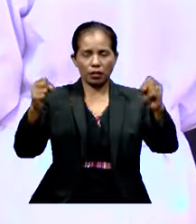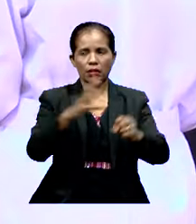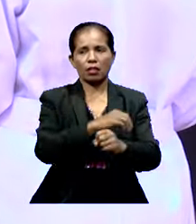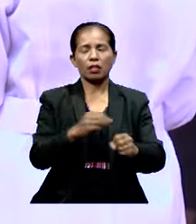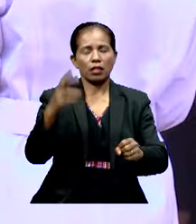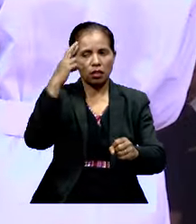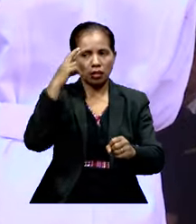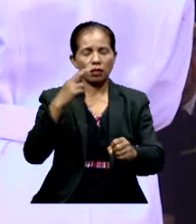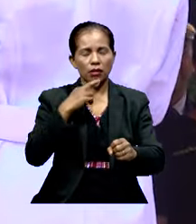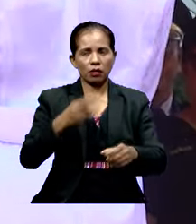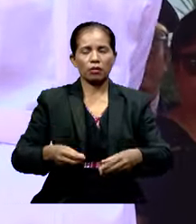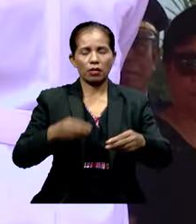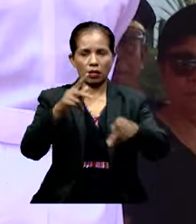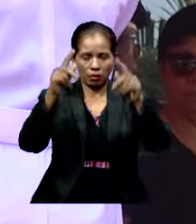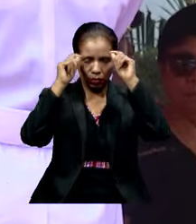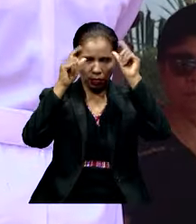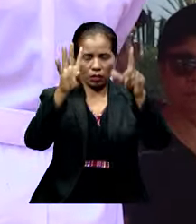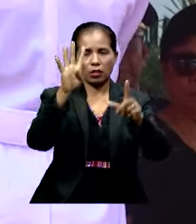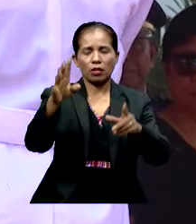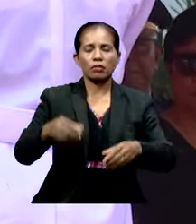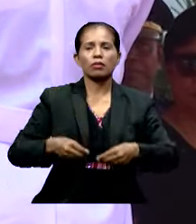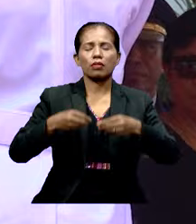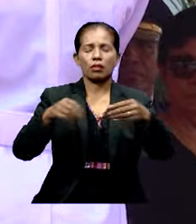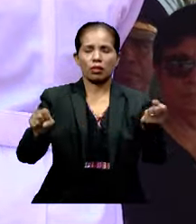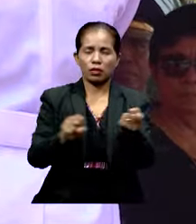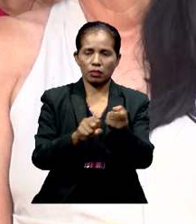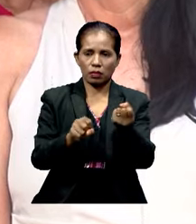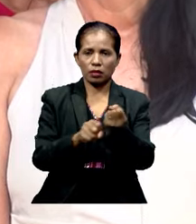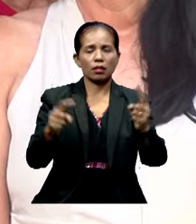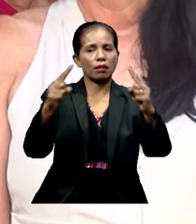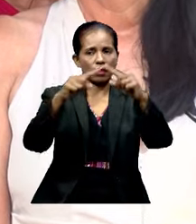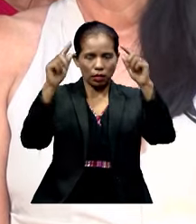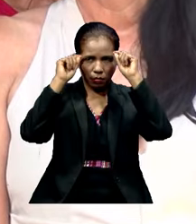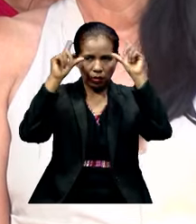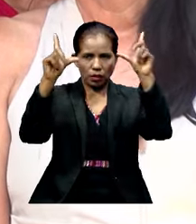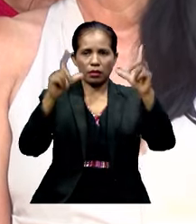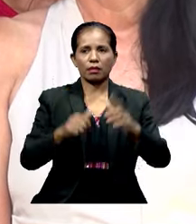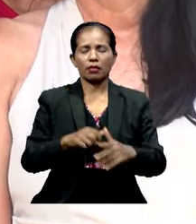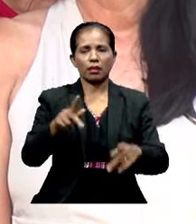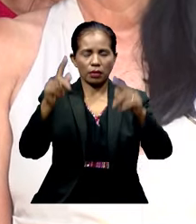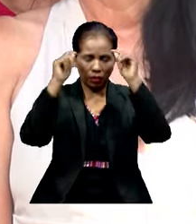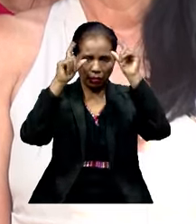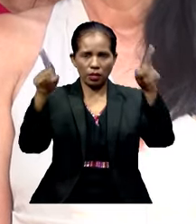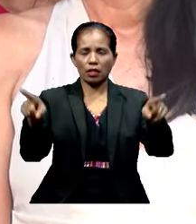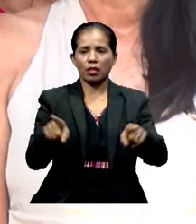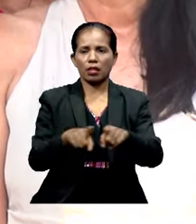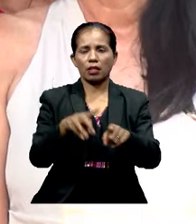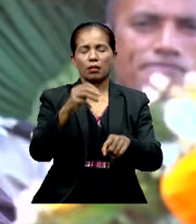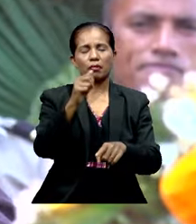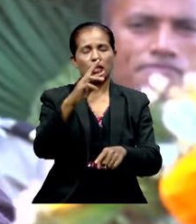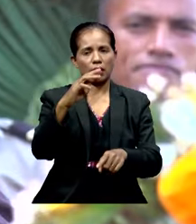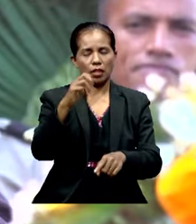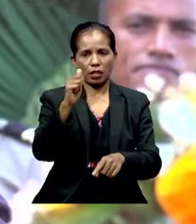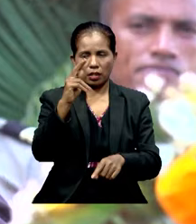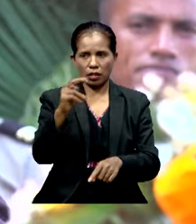Zira Majorta kondekora Timur Wan Nainhat nebe foona kontribuisau ba Timur Leste. Timur Wan Nainhat ne makanesang Mariano Asanami